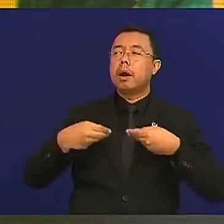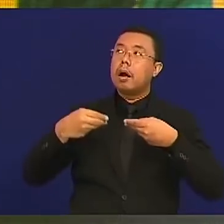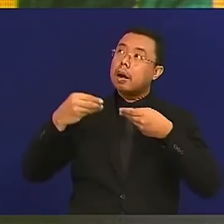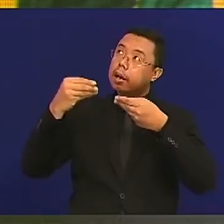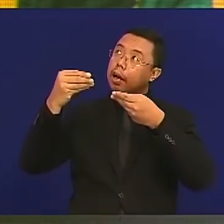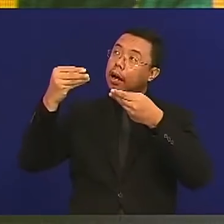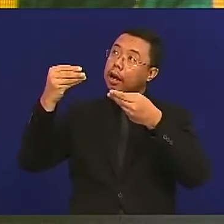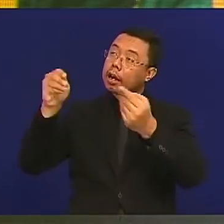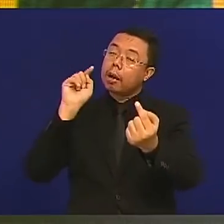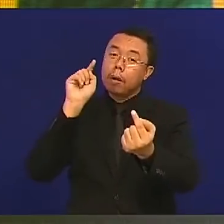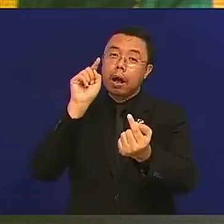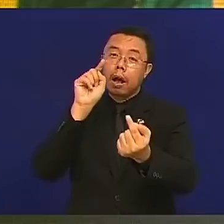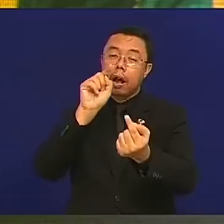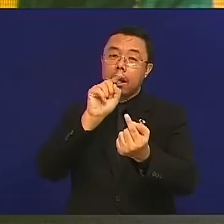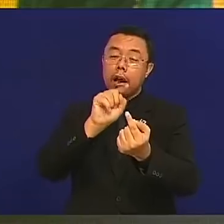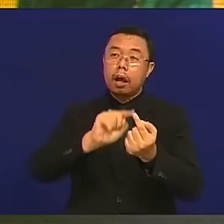persembahkan